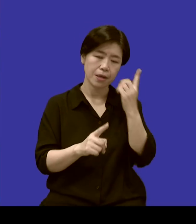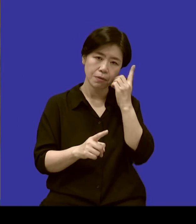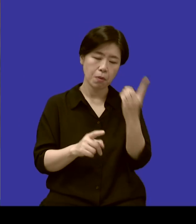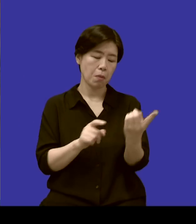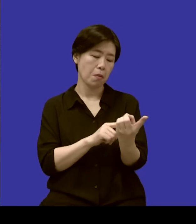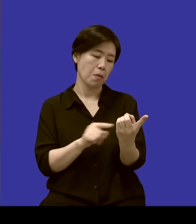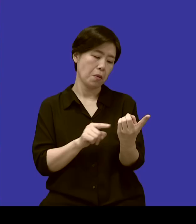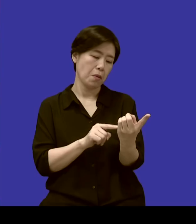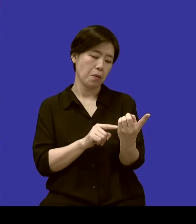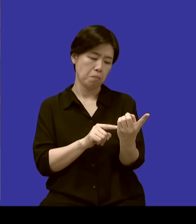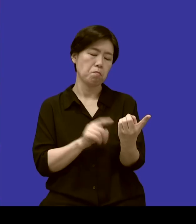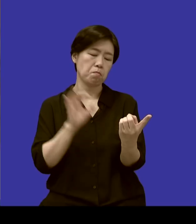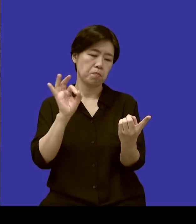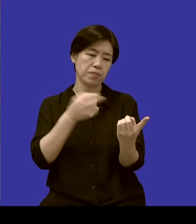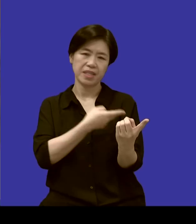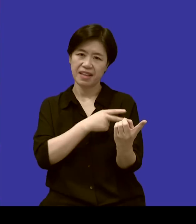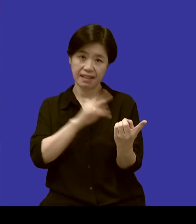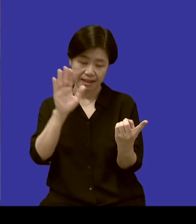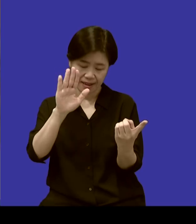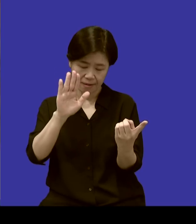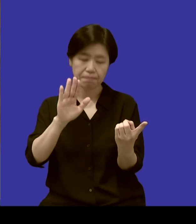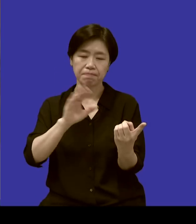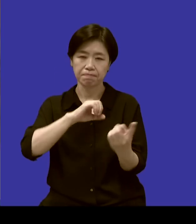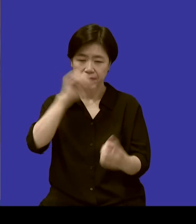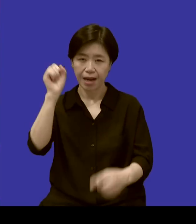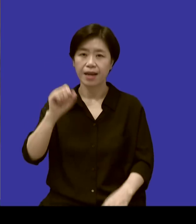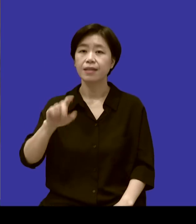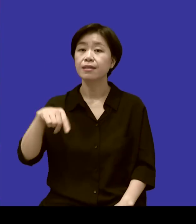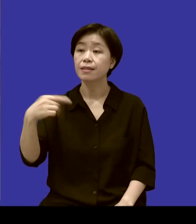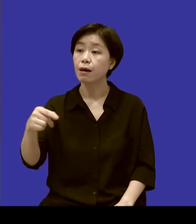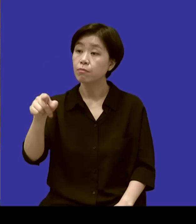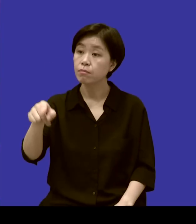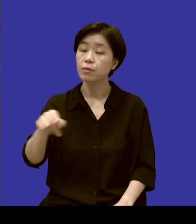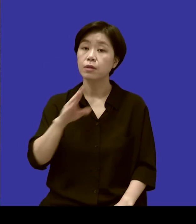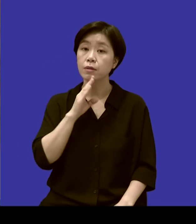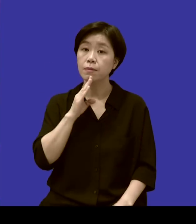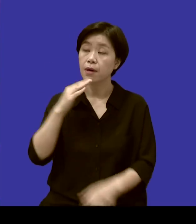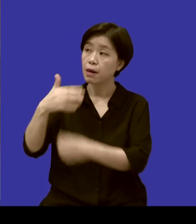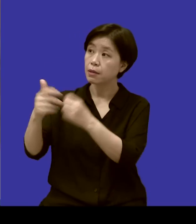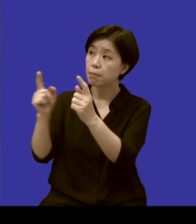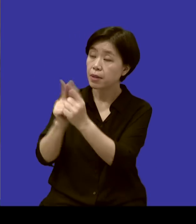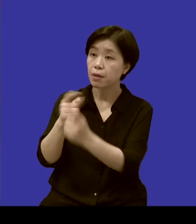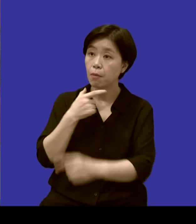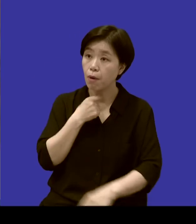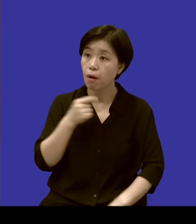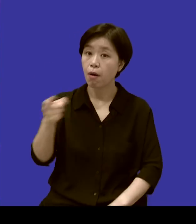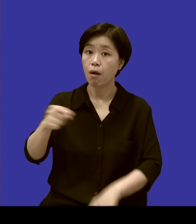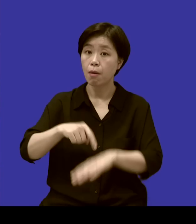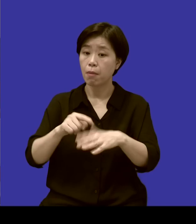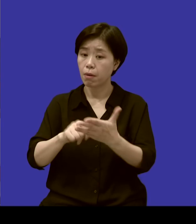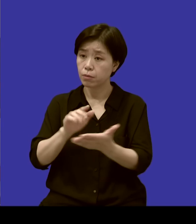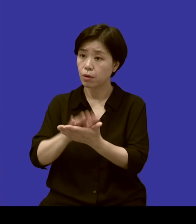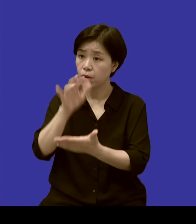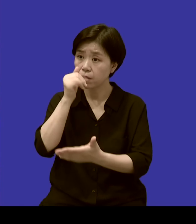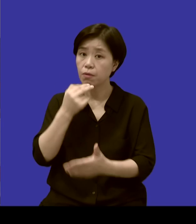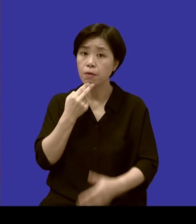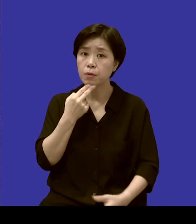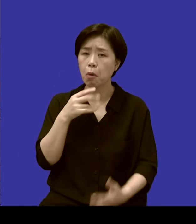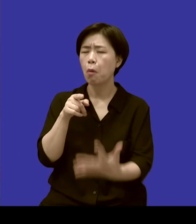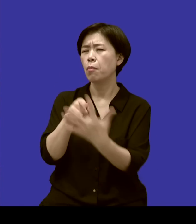그럼 좋다 하기를 원하냐? 그들의 마음 상태를 테스트해 봤어요. 갈망해야 되거든요. 예, 예.